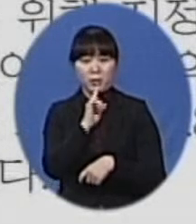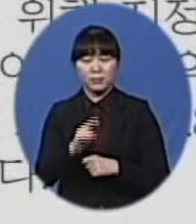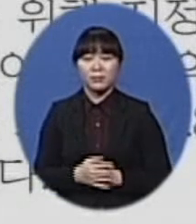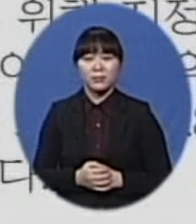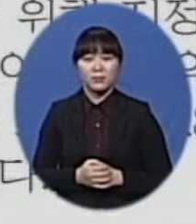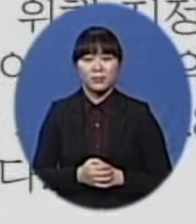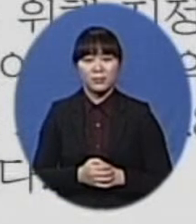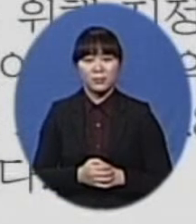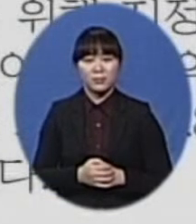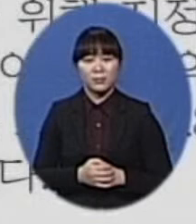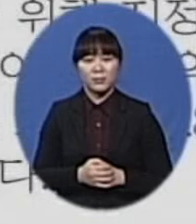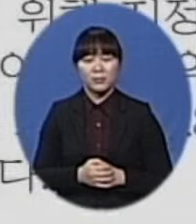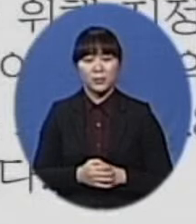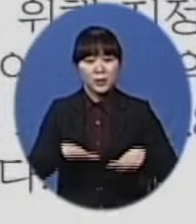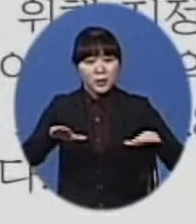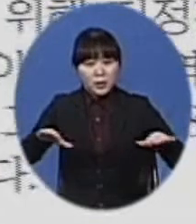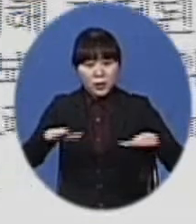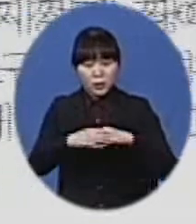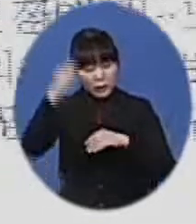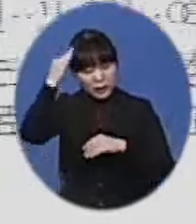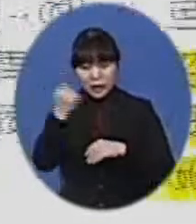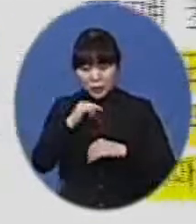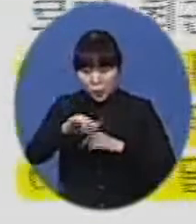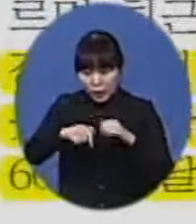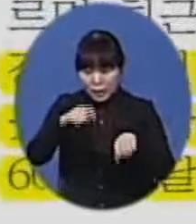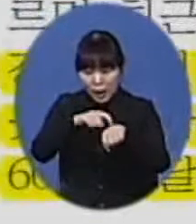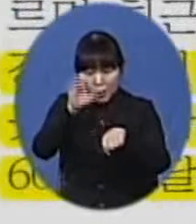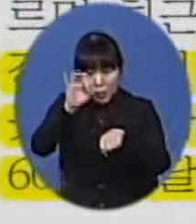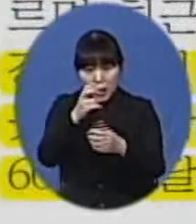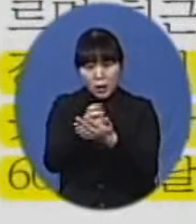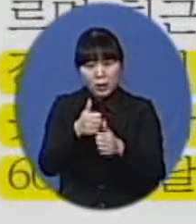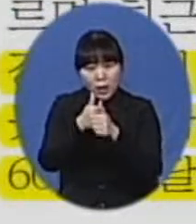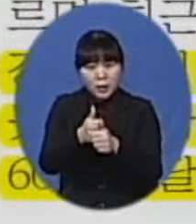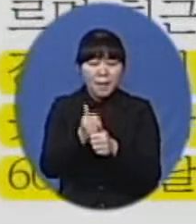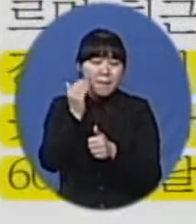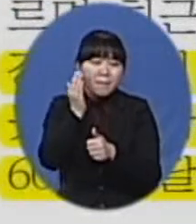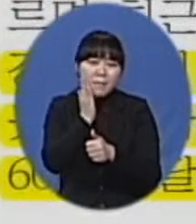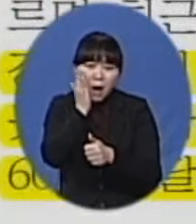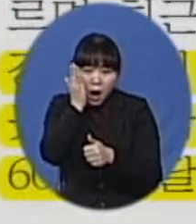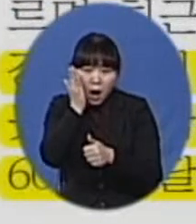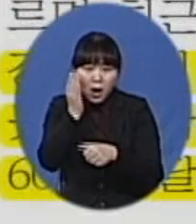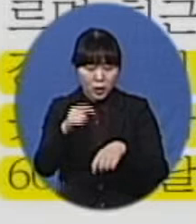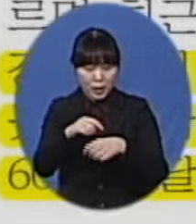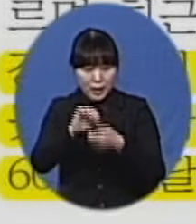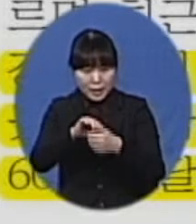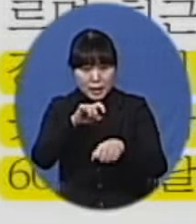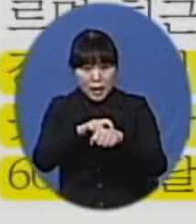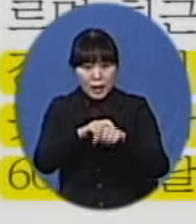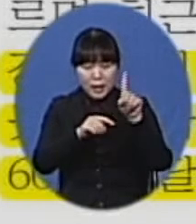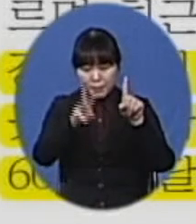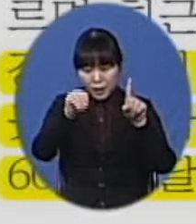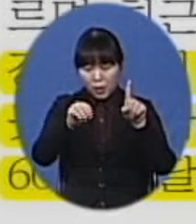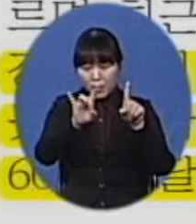지적이 나왔습니다. 현재 횡단보도 신호 시간은 지침에 따라 녹색 신호 시간에 녹색 고정 시간은